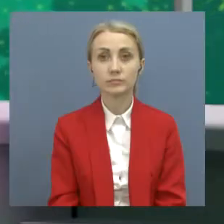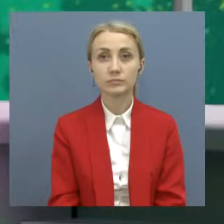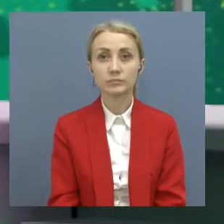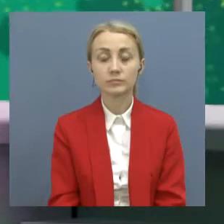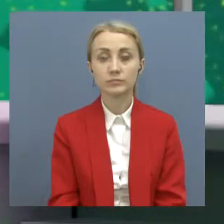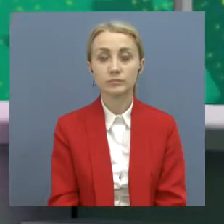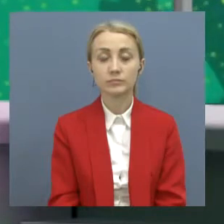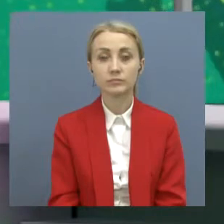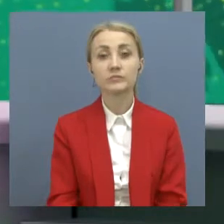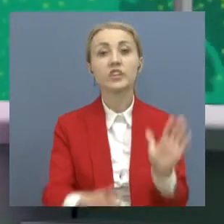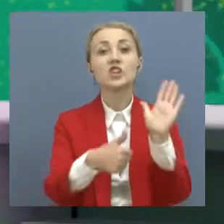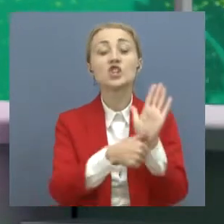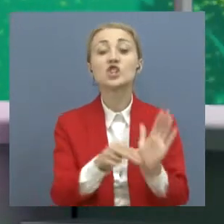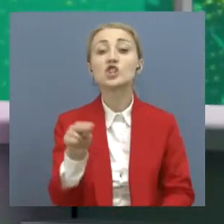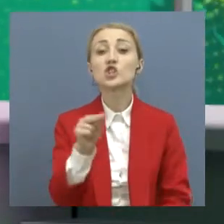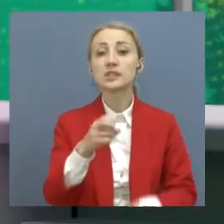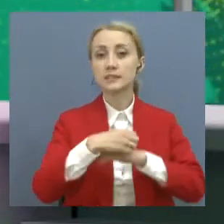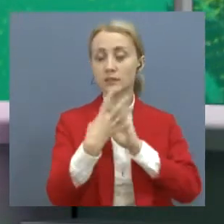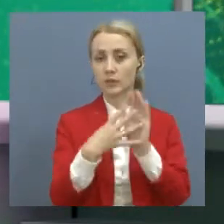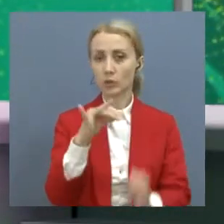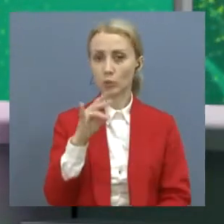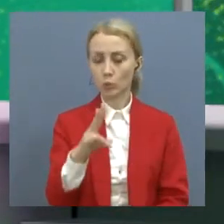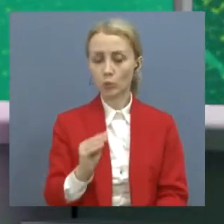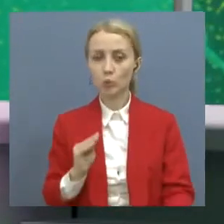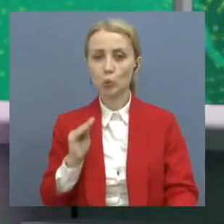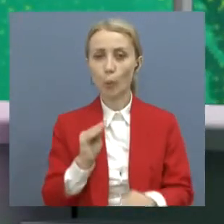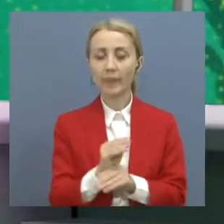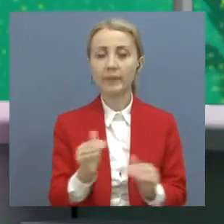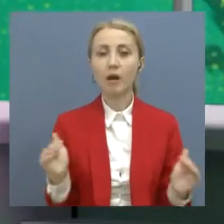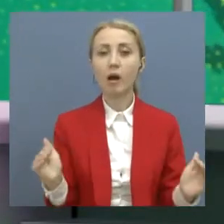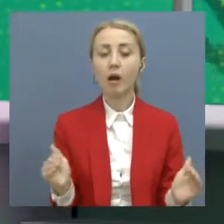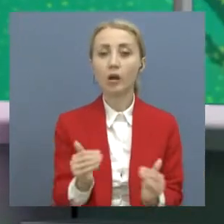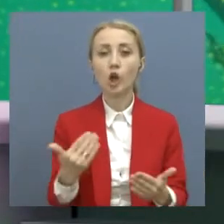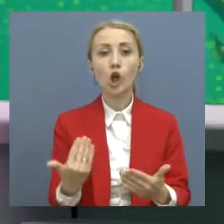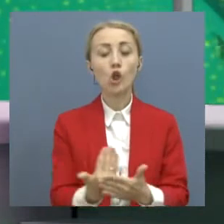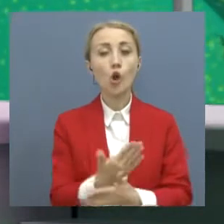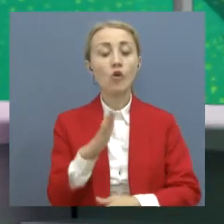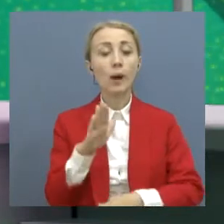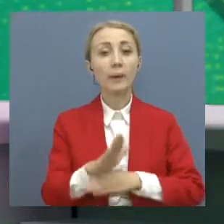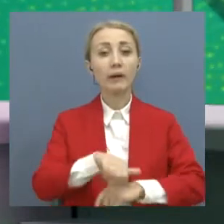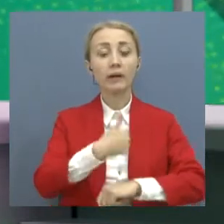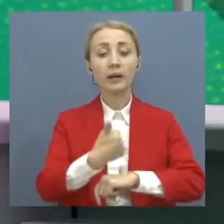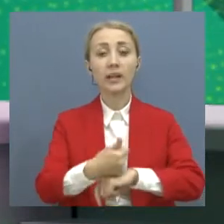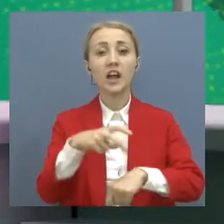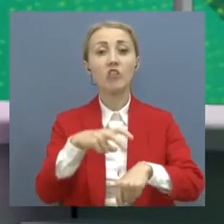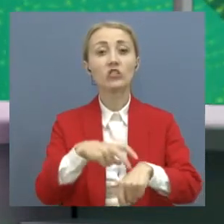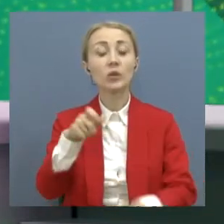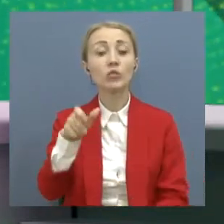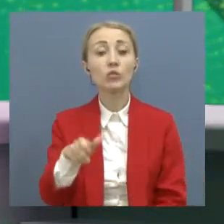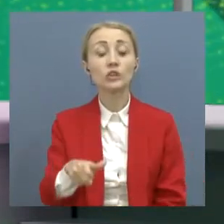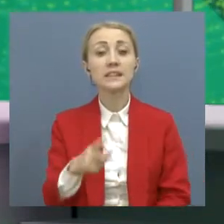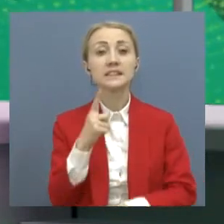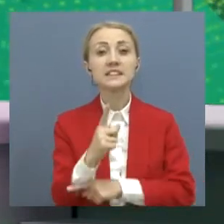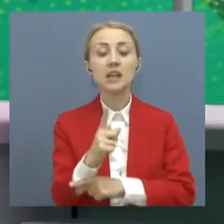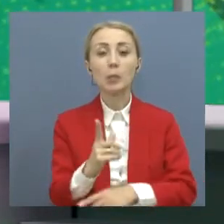Он 19-шы маусым кешкі 6-дан бастап Бурабай мен Зеренді аумағындағы демалыс орындарына алдағы 2 күнде кіріп шығу тоқтатылды. Өткені